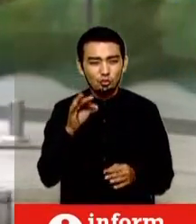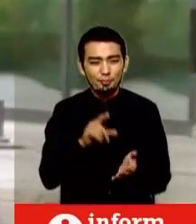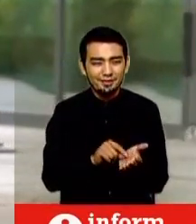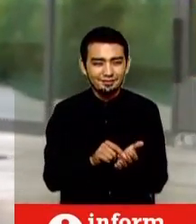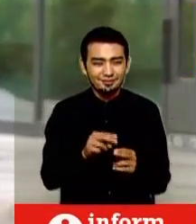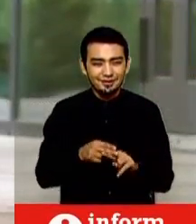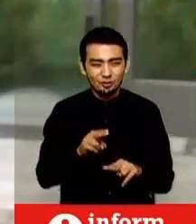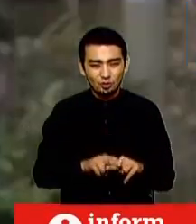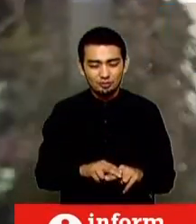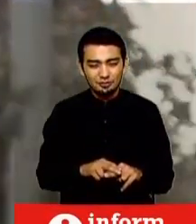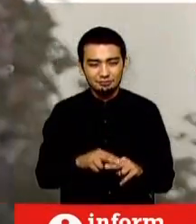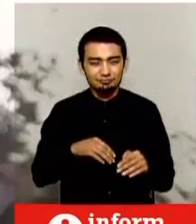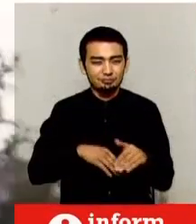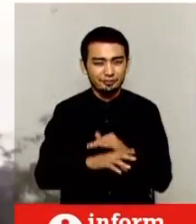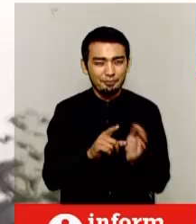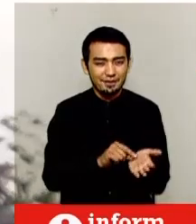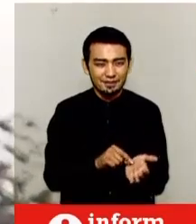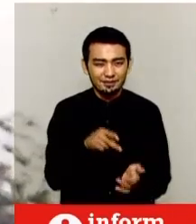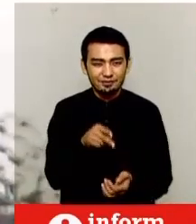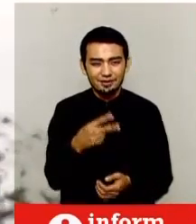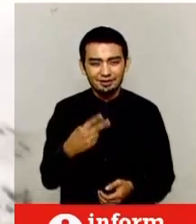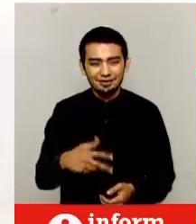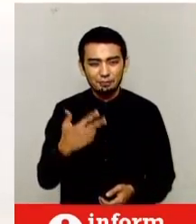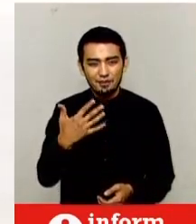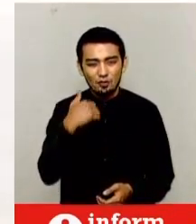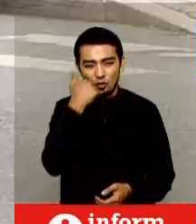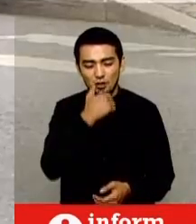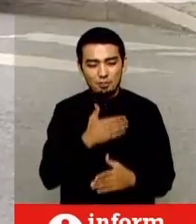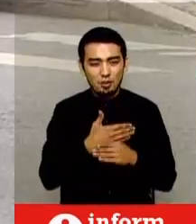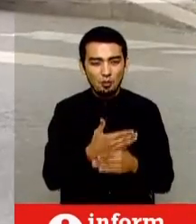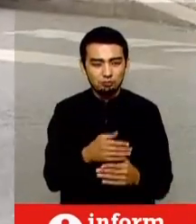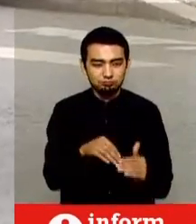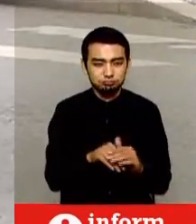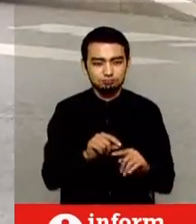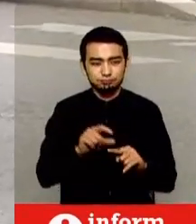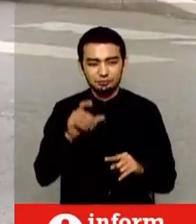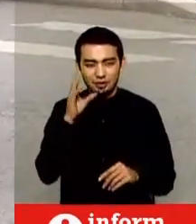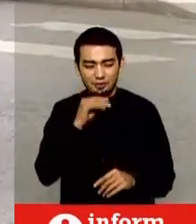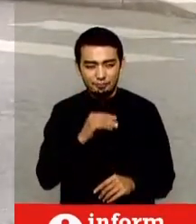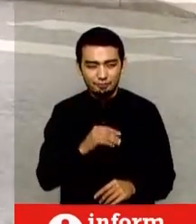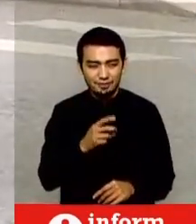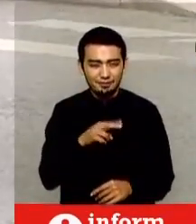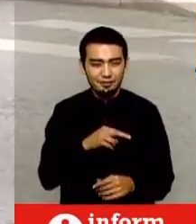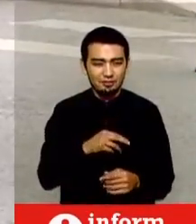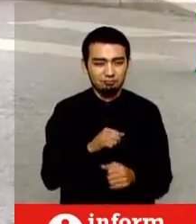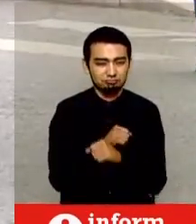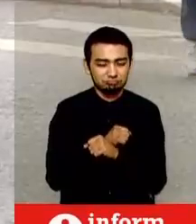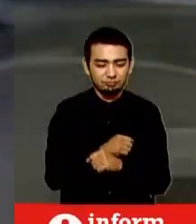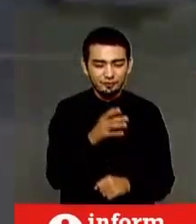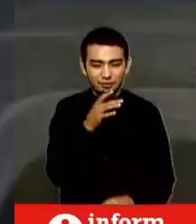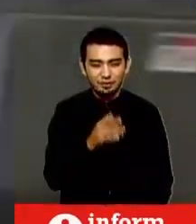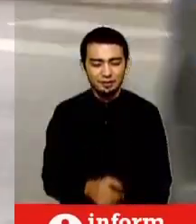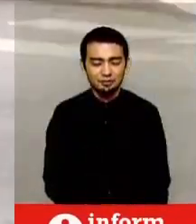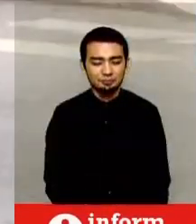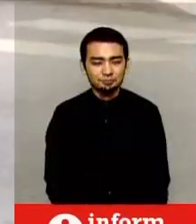пенсионерам, которые выйдут на пенсию в 2035 году, помогут накопить на заслуженный отдых. Динара Нургалиева,